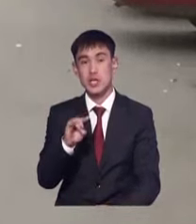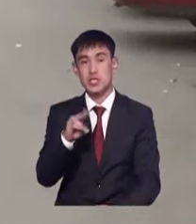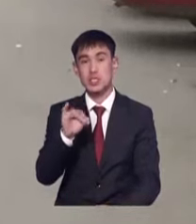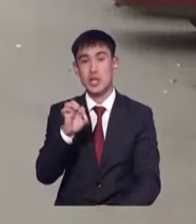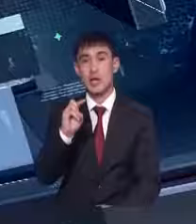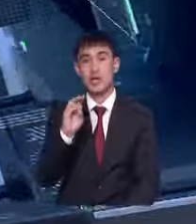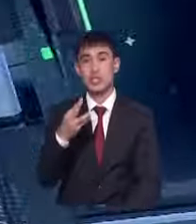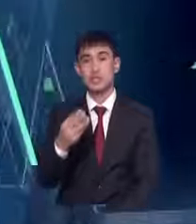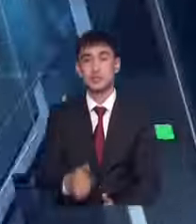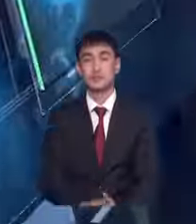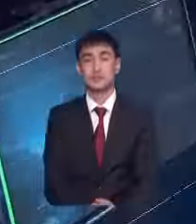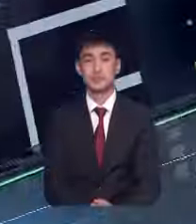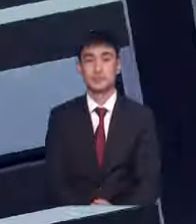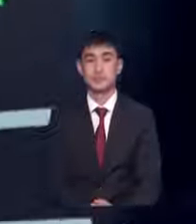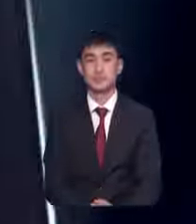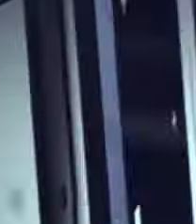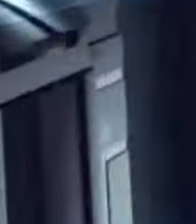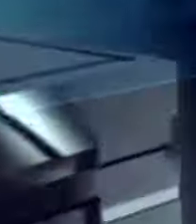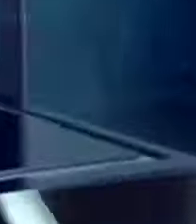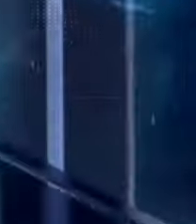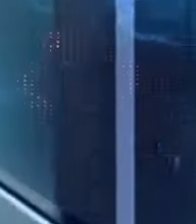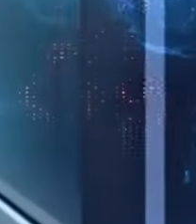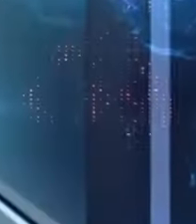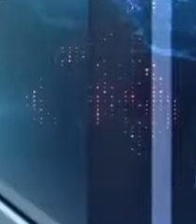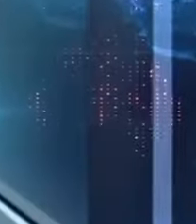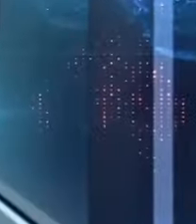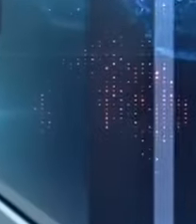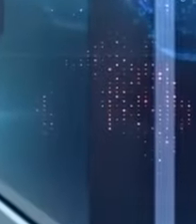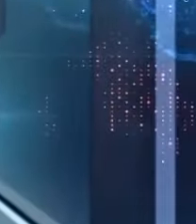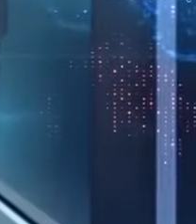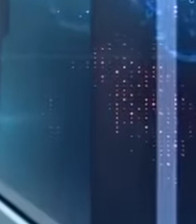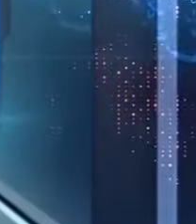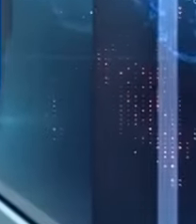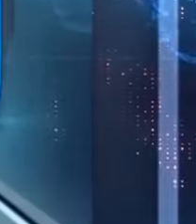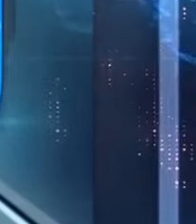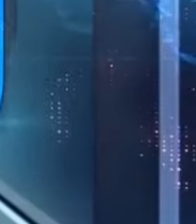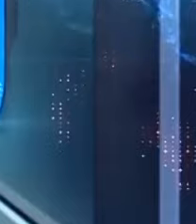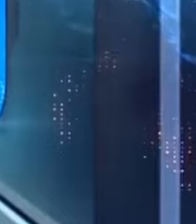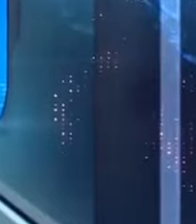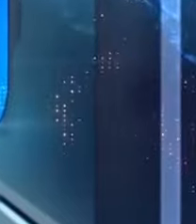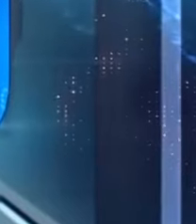Жалагаш. Надежда Белова, Камила Тыныштай, Жандос Умербай, телерадиокомпания ЖТСУ.